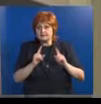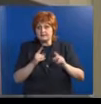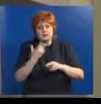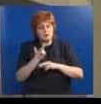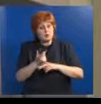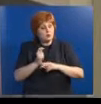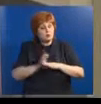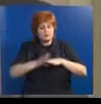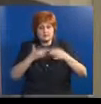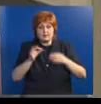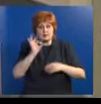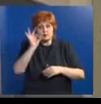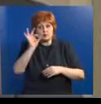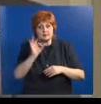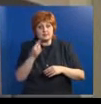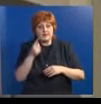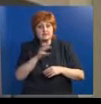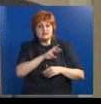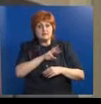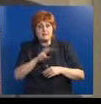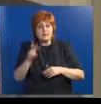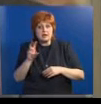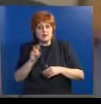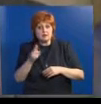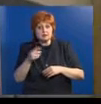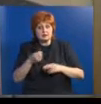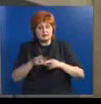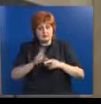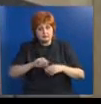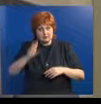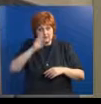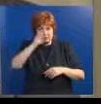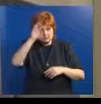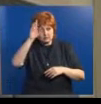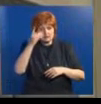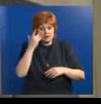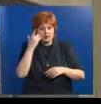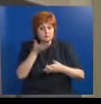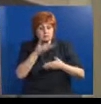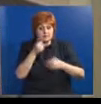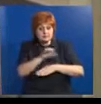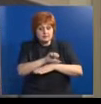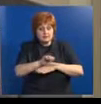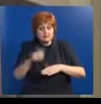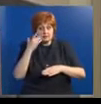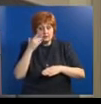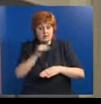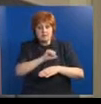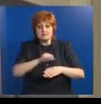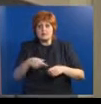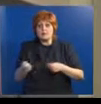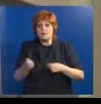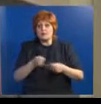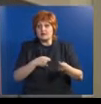Очень большой процент, более миллиона гектаров, это земельные участки государственной собственности, на которые не разграничены, которыми распоряжаются органы местного